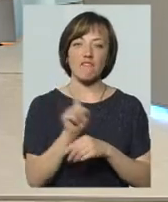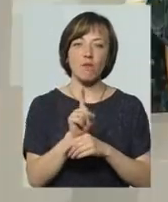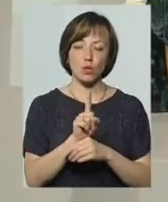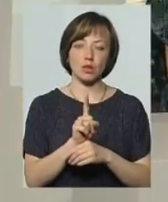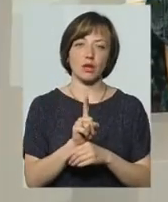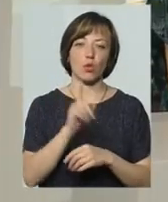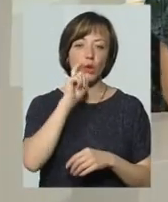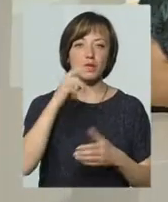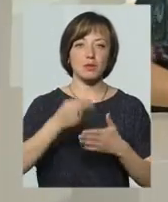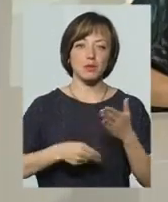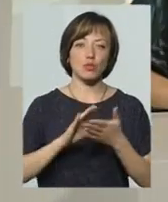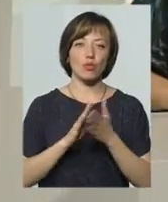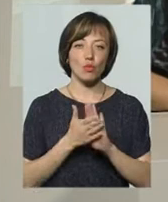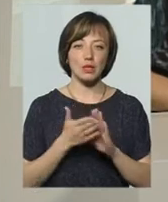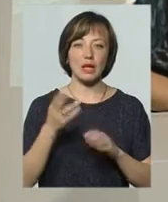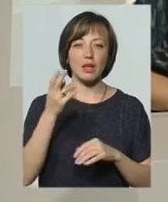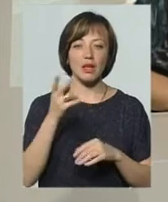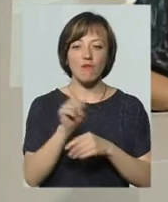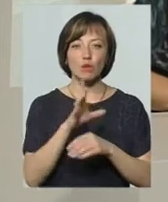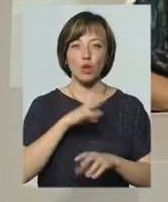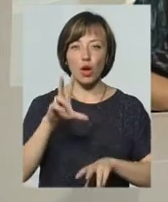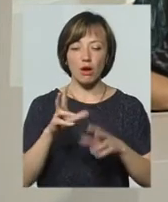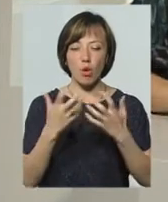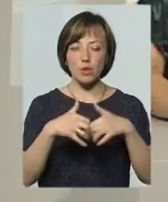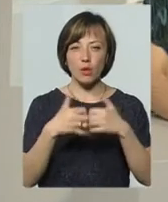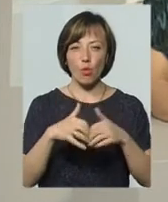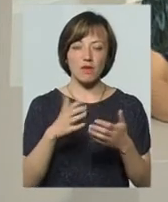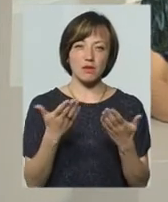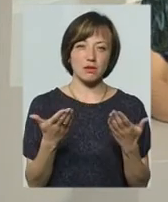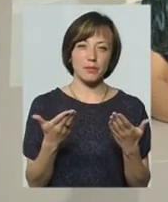Україна підписувала угоди, і ті квоти були розраховані з позиції